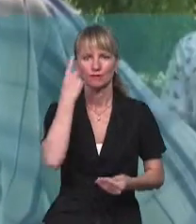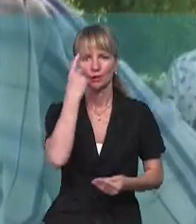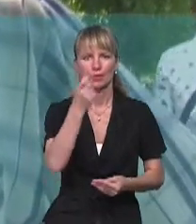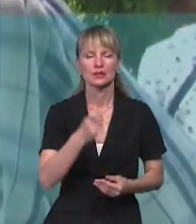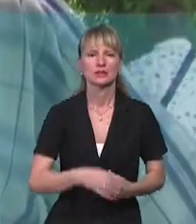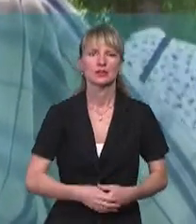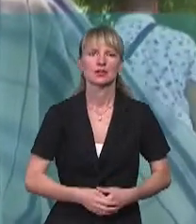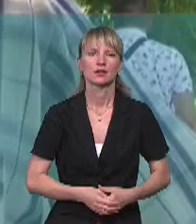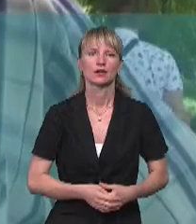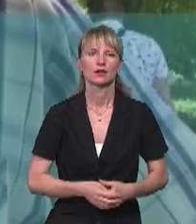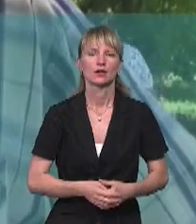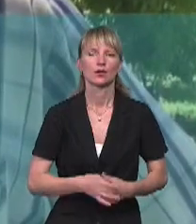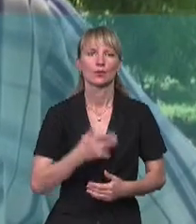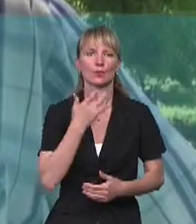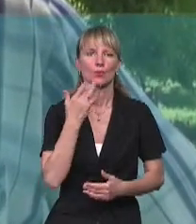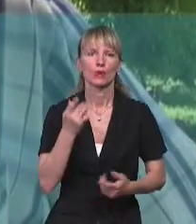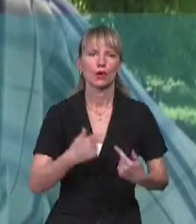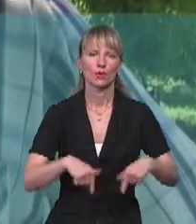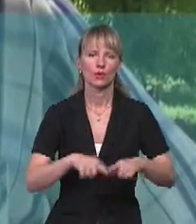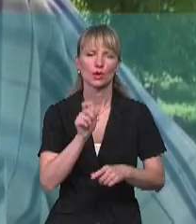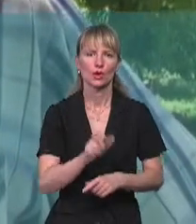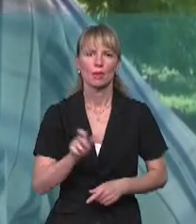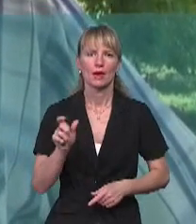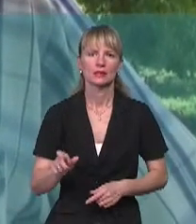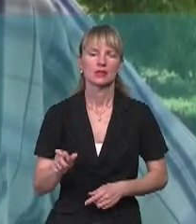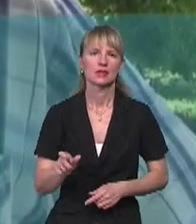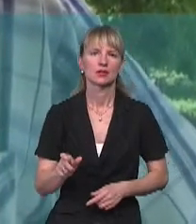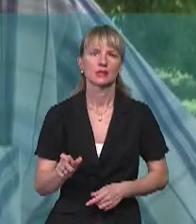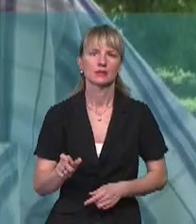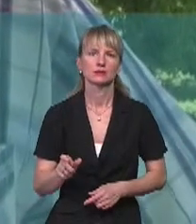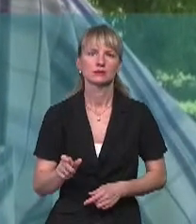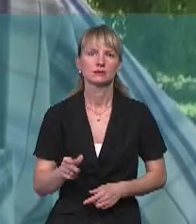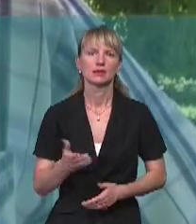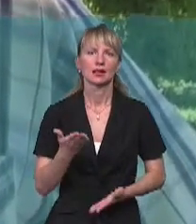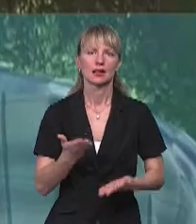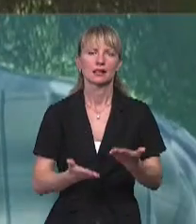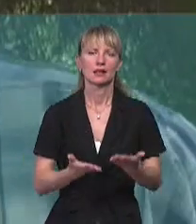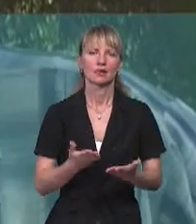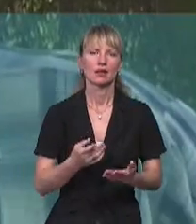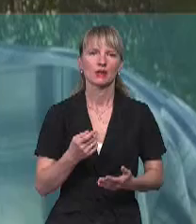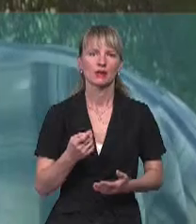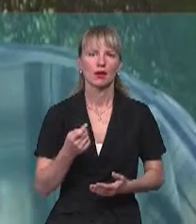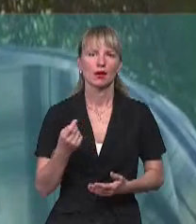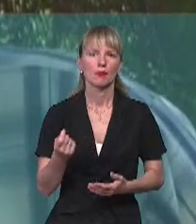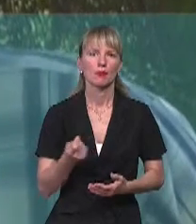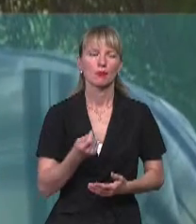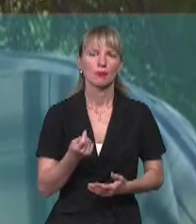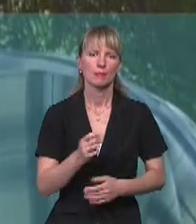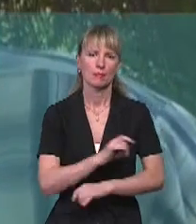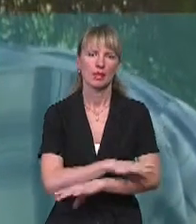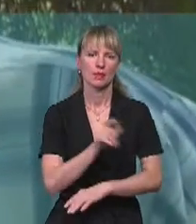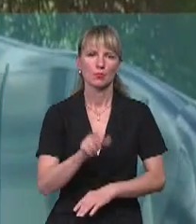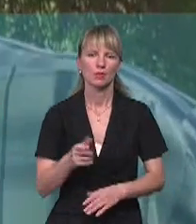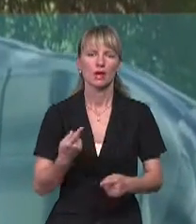інформації публічними органами, громадянам, мабуть, малоімущим. Це широке поняття,